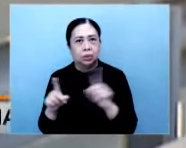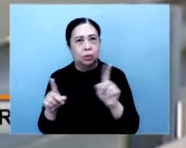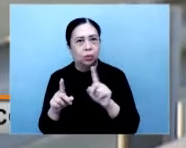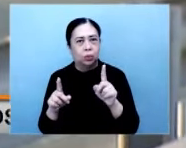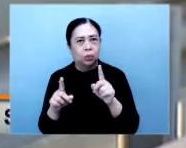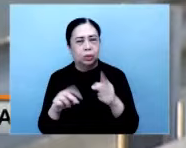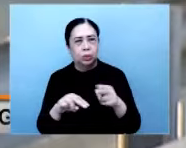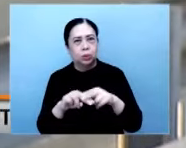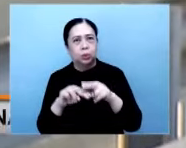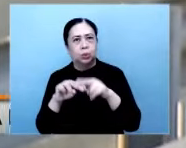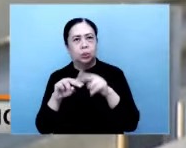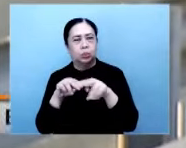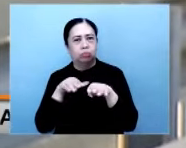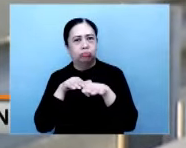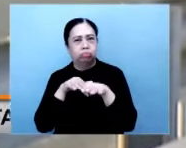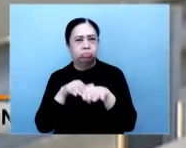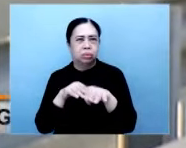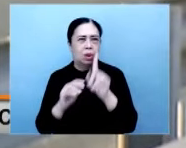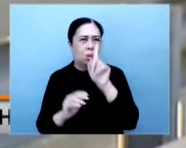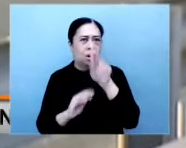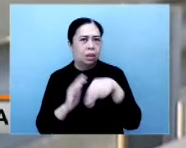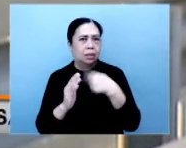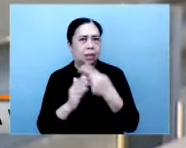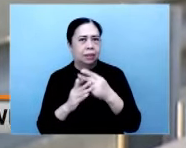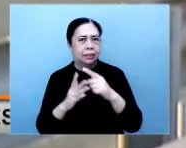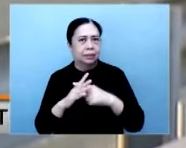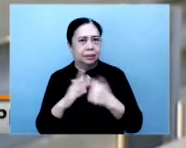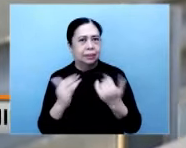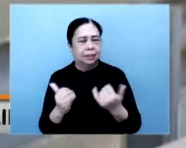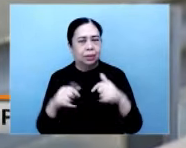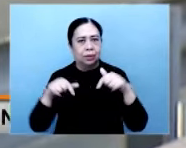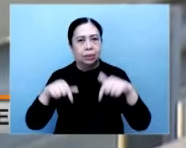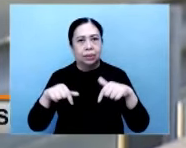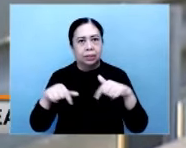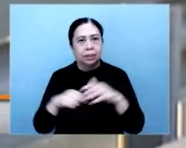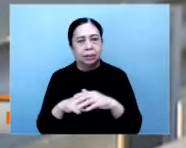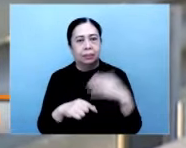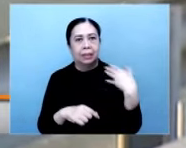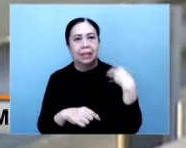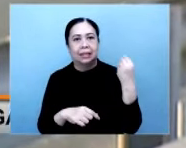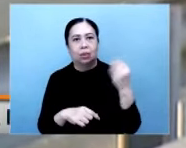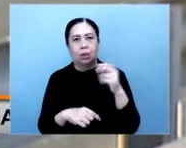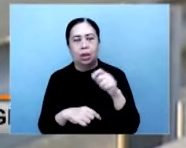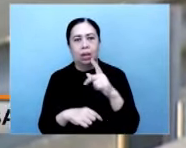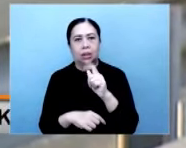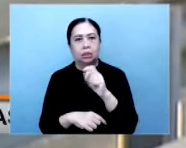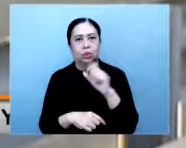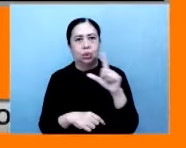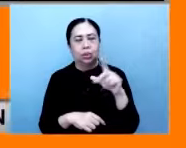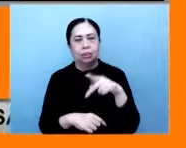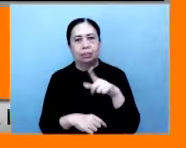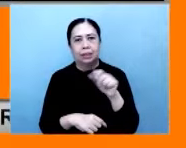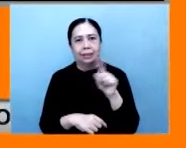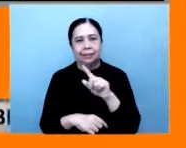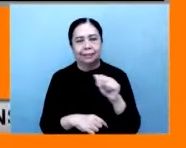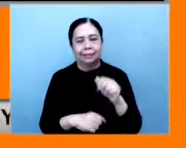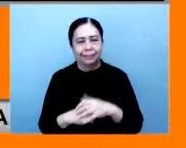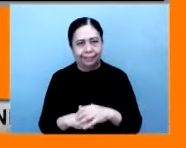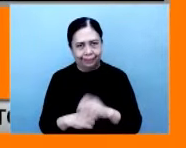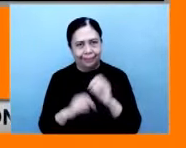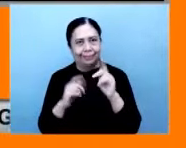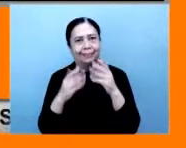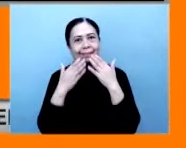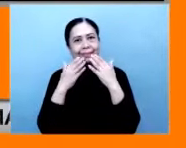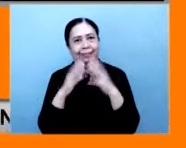pa maya-maya lang, mga isang oras na lang simula ngayon, dito naman sa Balintawak Toll Plaza. Jester. Alright, maraming